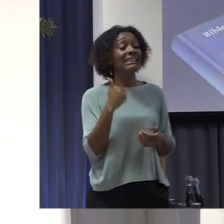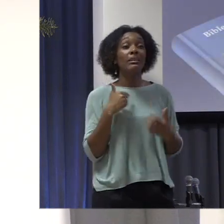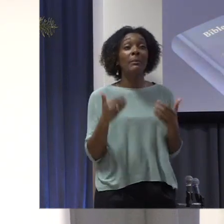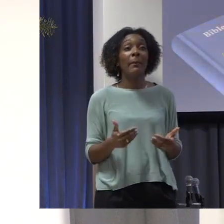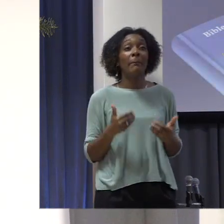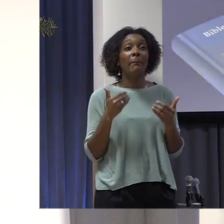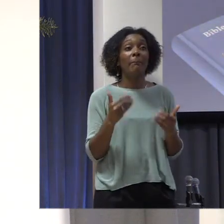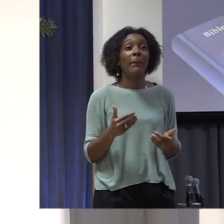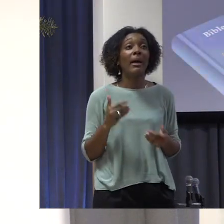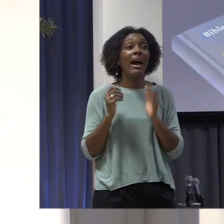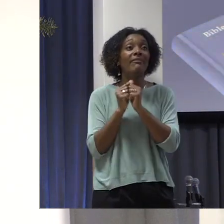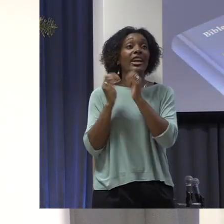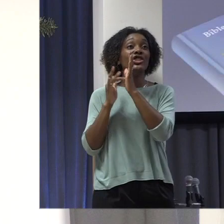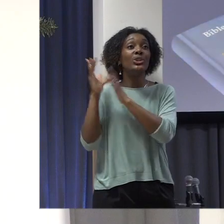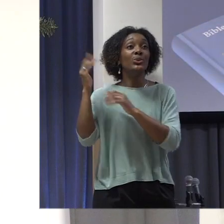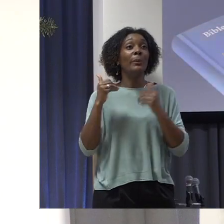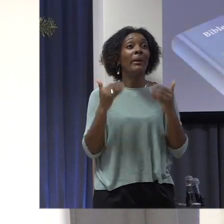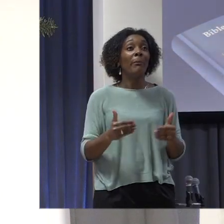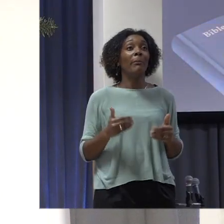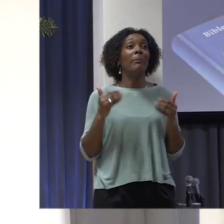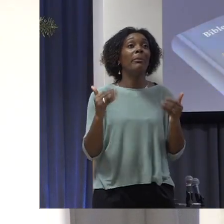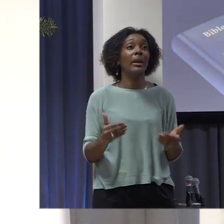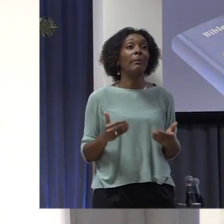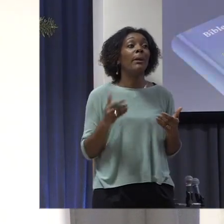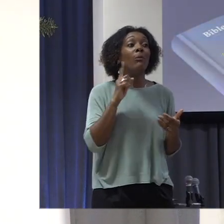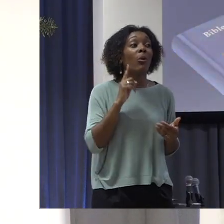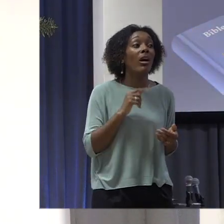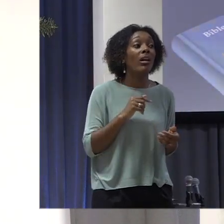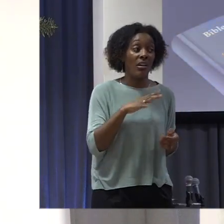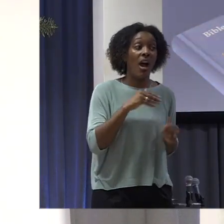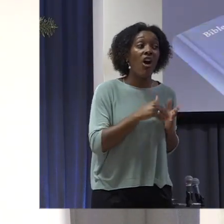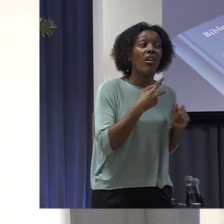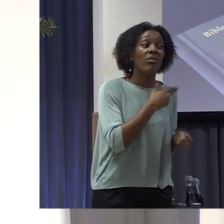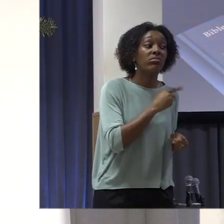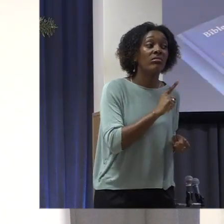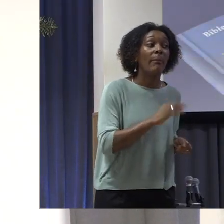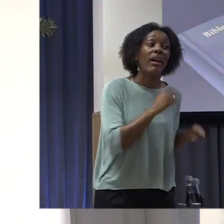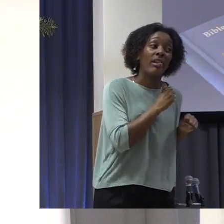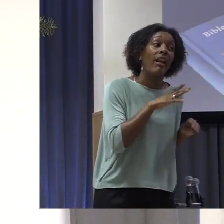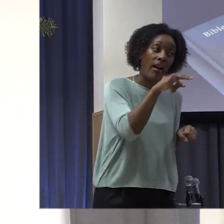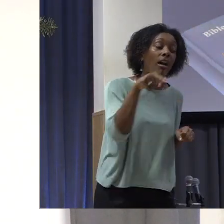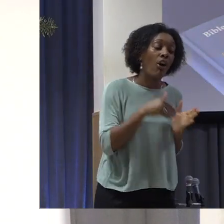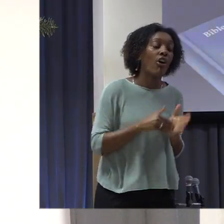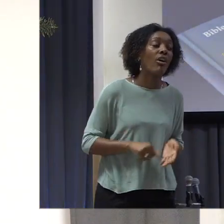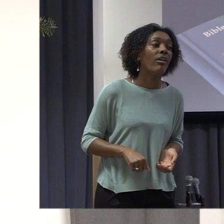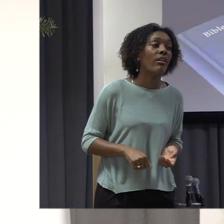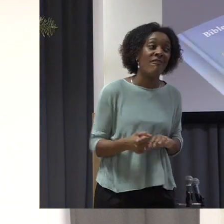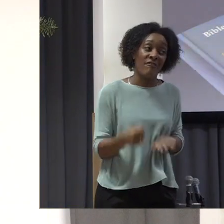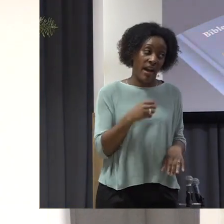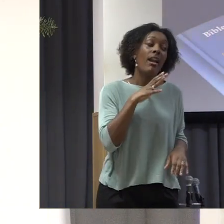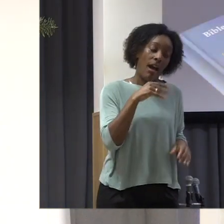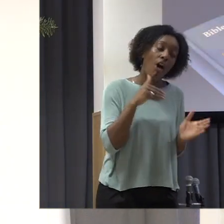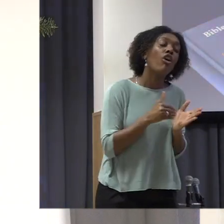surplace dans notre vie spirituelle, c'est peut-être tout simplement parce qu'il y a des choses que nous n'avons pas encore abandonnées, des choses qui nous freinent et qui nous